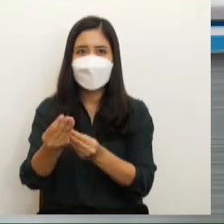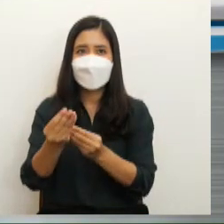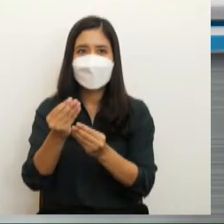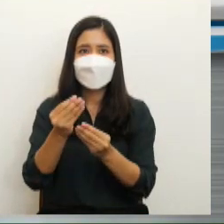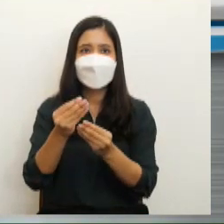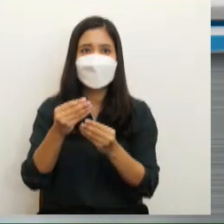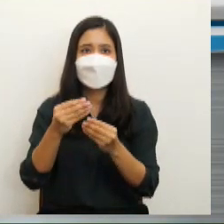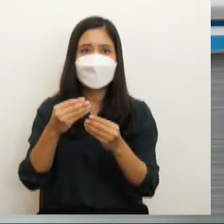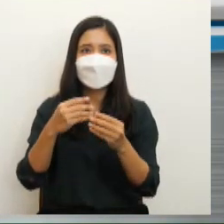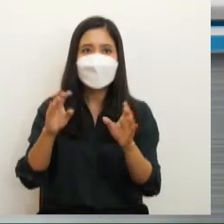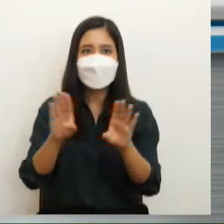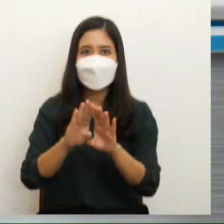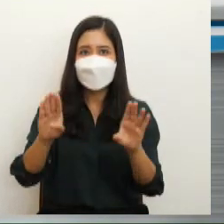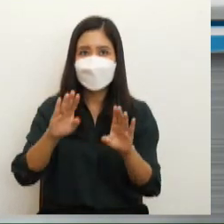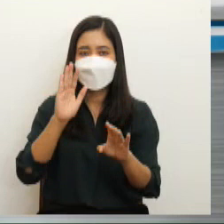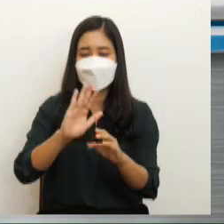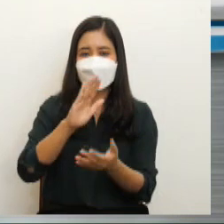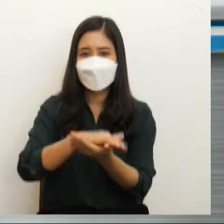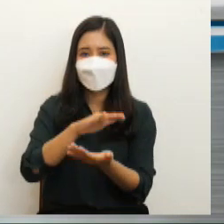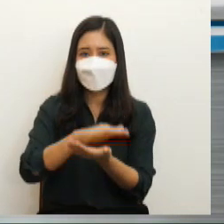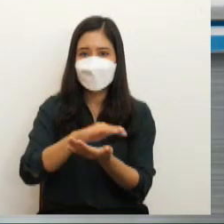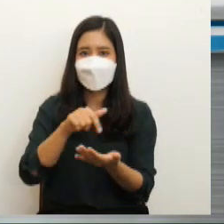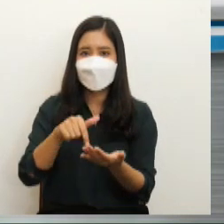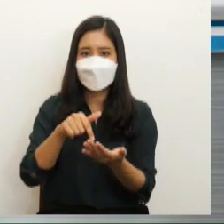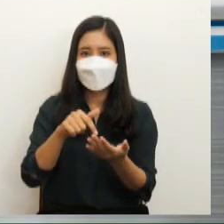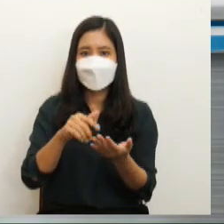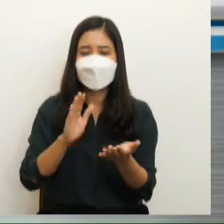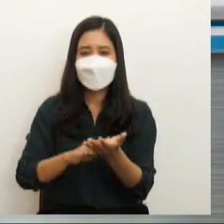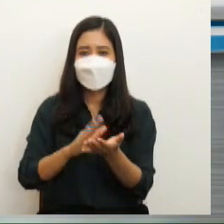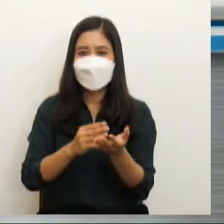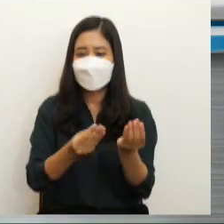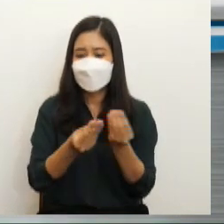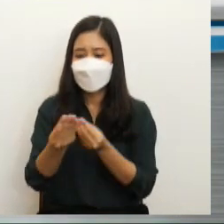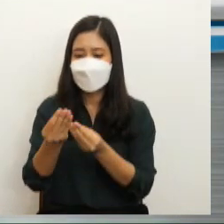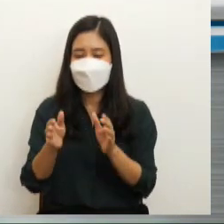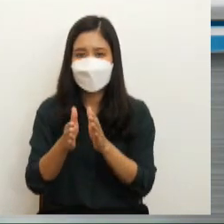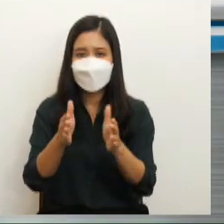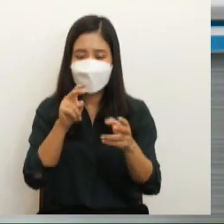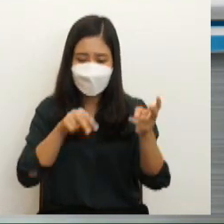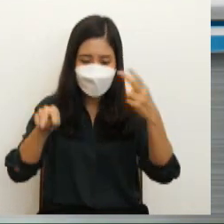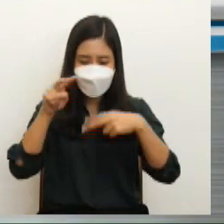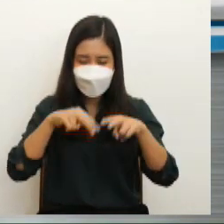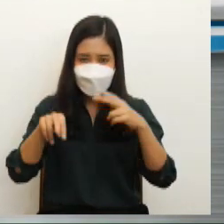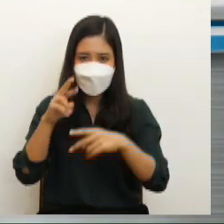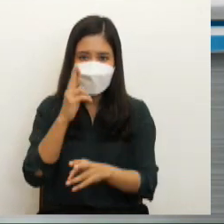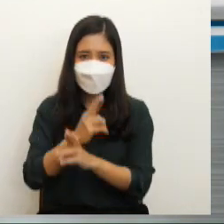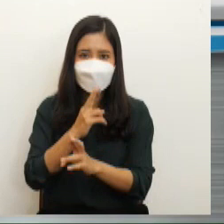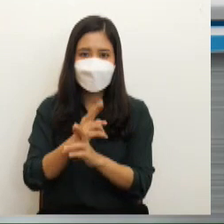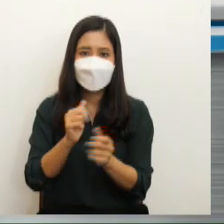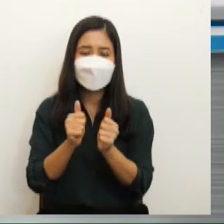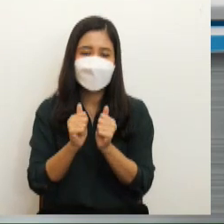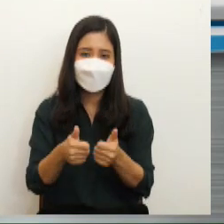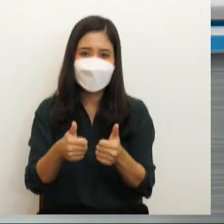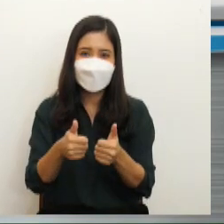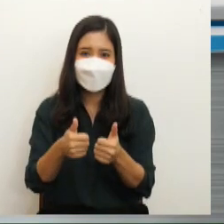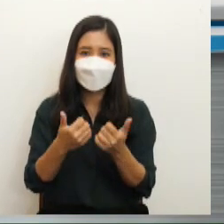กิดคลัสเตอร์ของโรงเรียนเลยนะคะต้องชื่นชมในแนวทางในการเฝ้าระวังการแพร่ระบาดได้เป็นอย่างดีนะคะต้